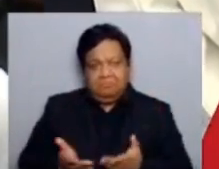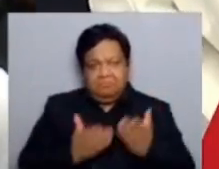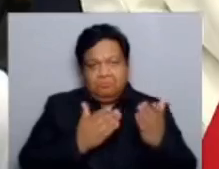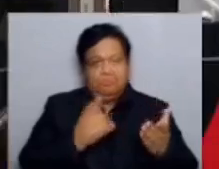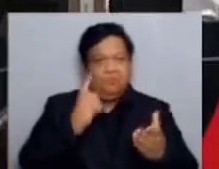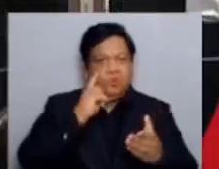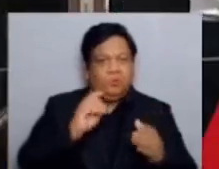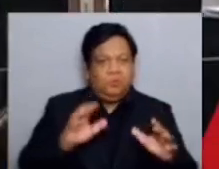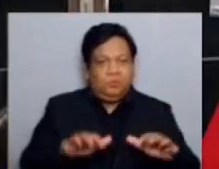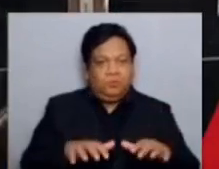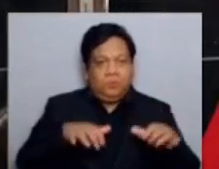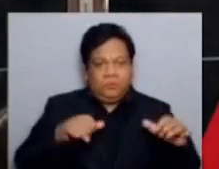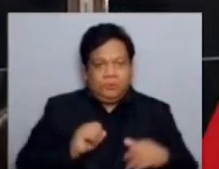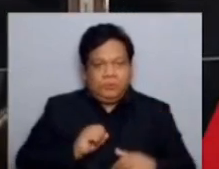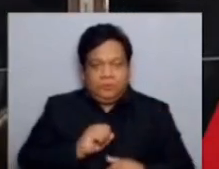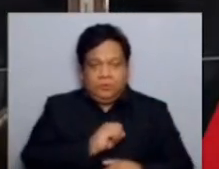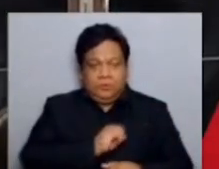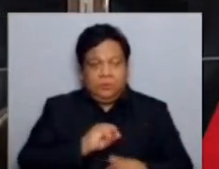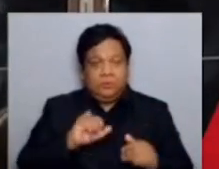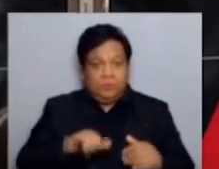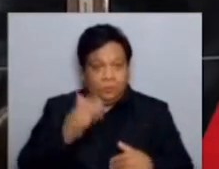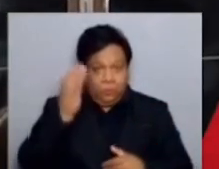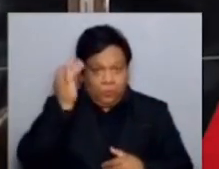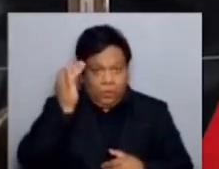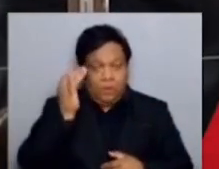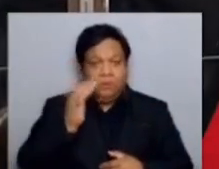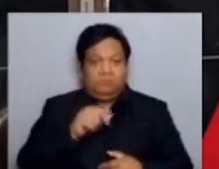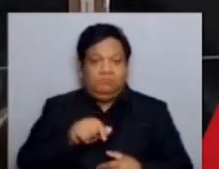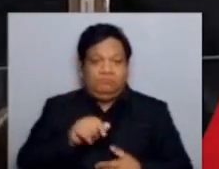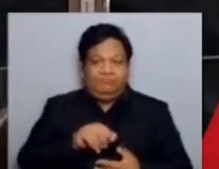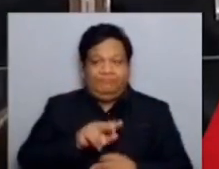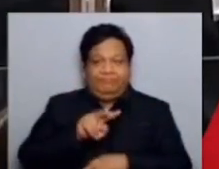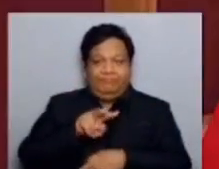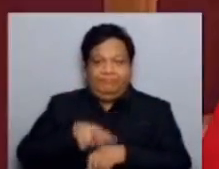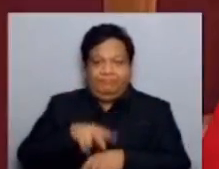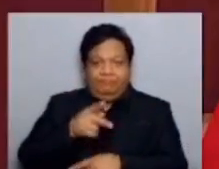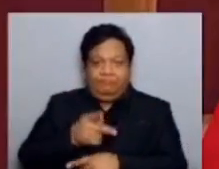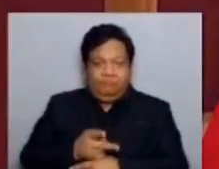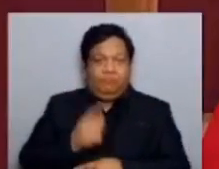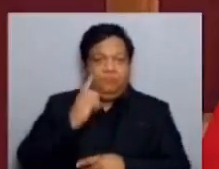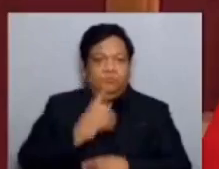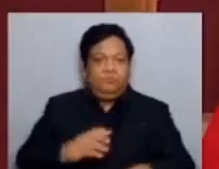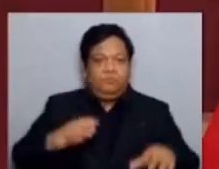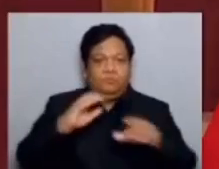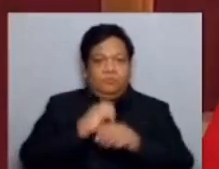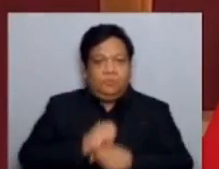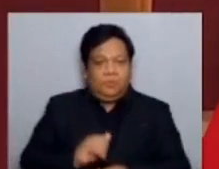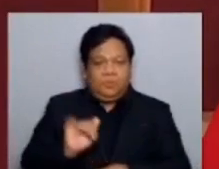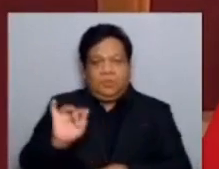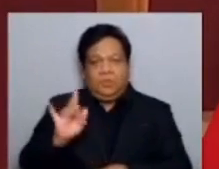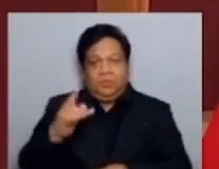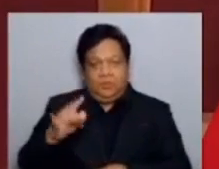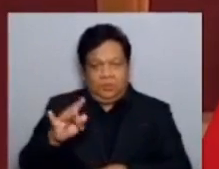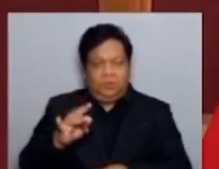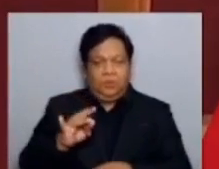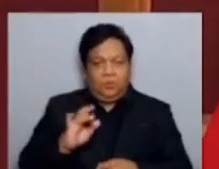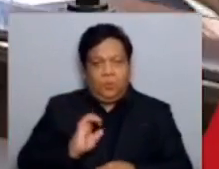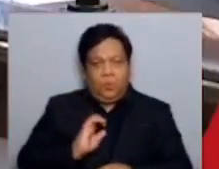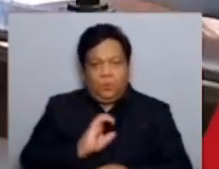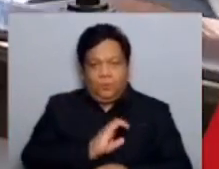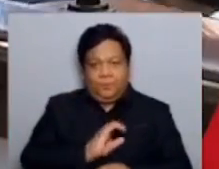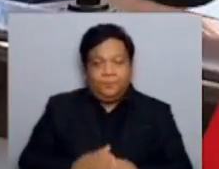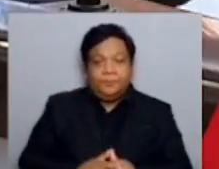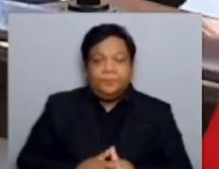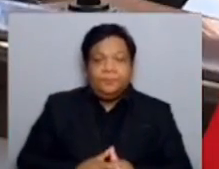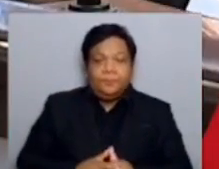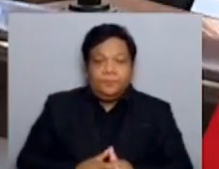dito, kasama ang ma-archive ang draft report sa pagtatapos ng 18th Congress. Sa kanyang privileged speech, hinimok ni Blue